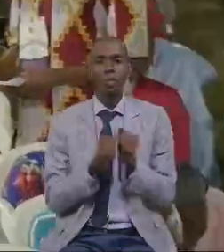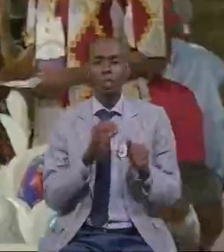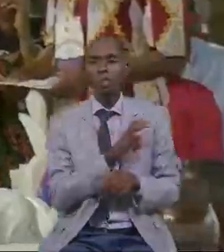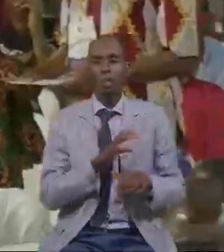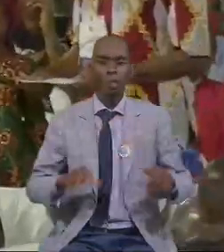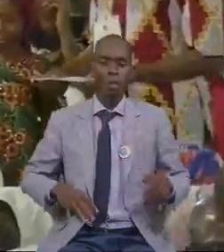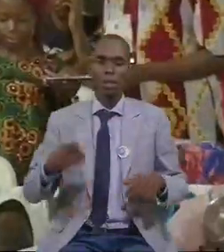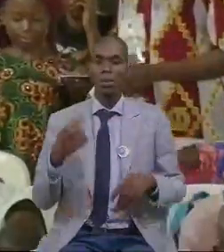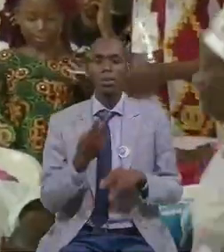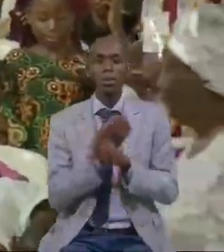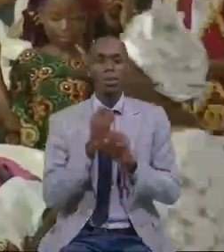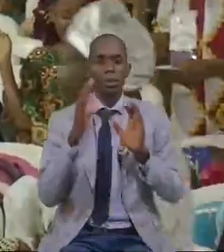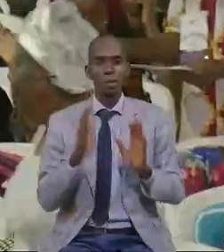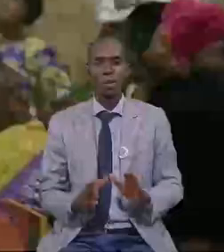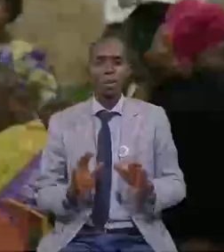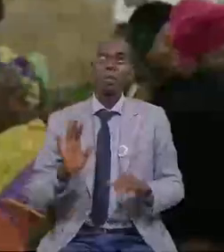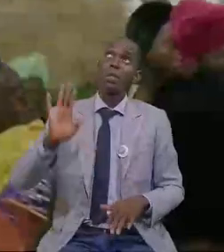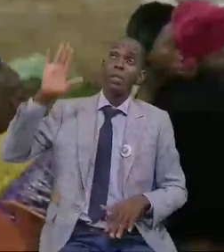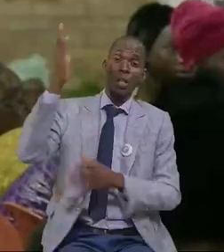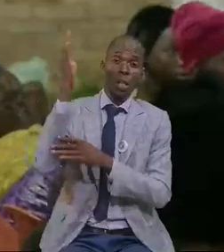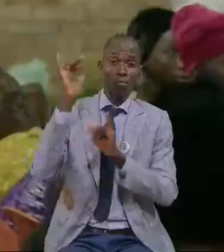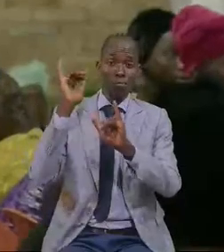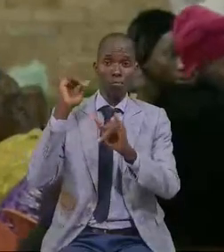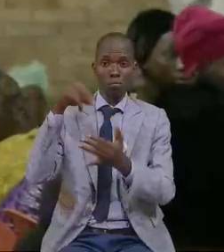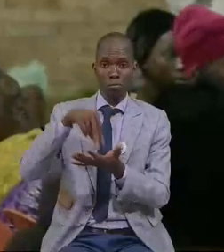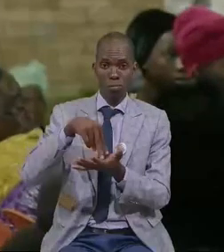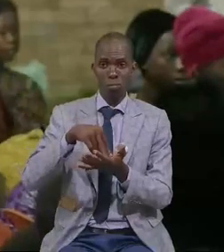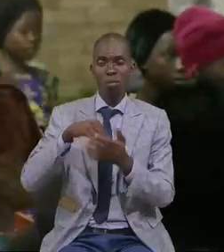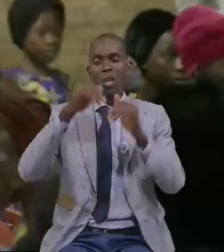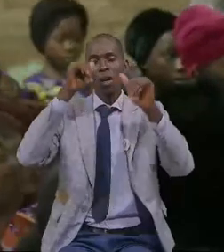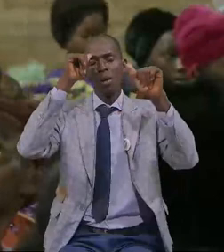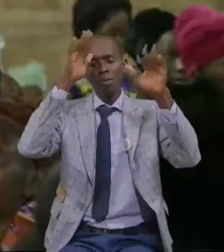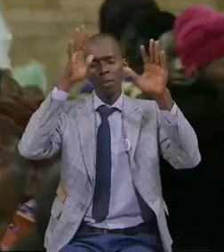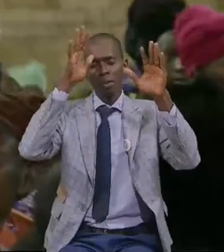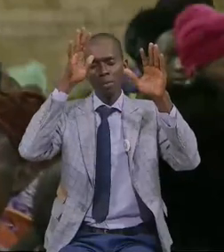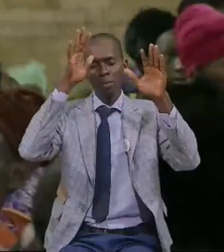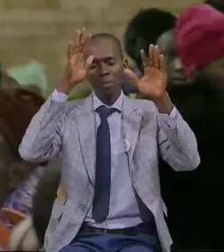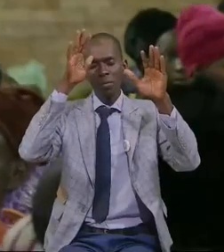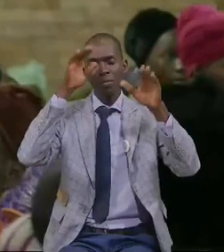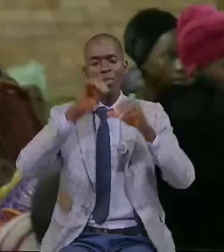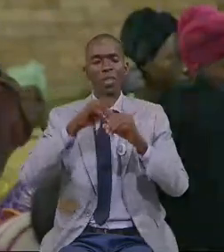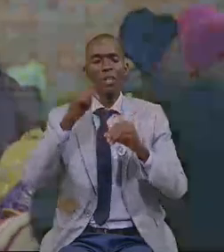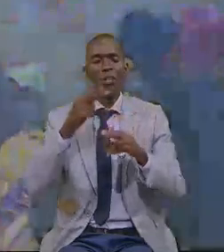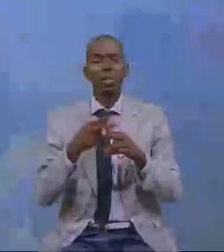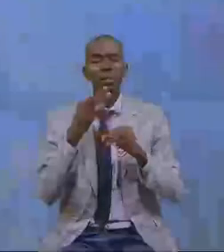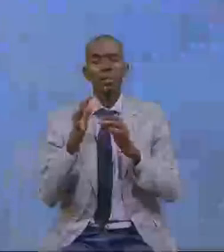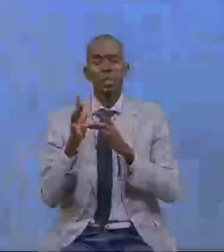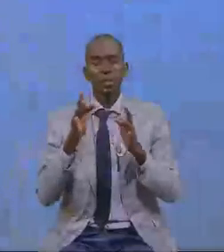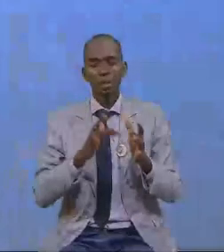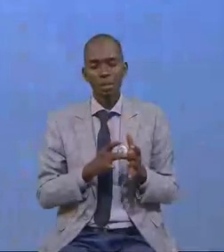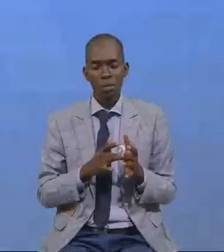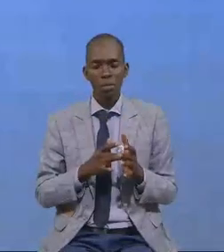le Rédempteur. Alors, les mains en haut, je prie pour vous. Père, au nom de